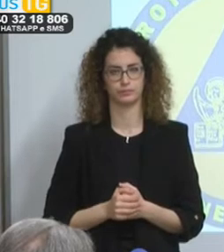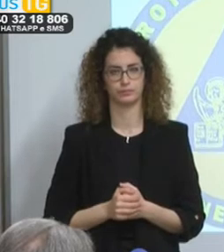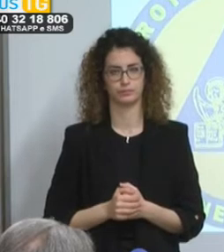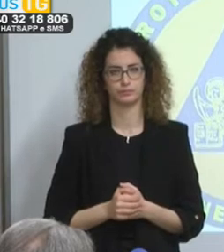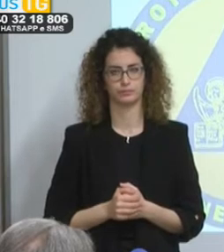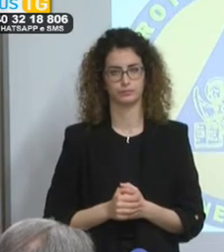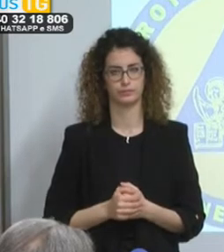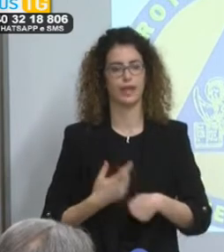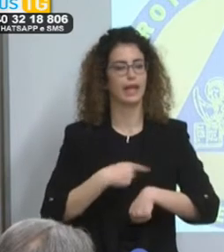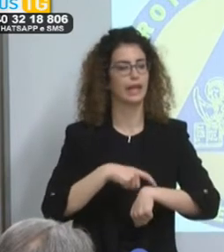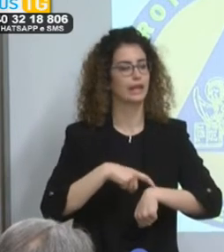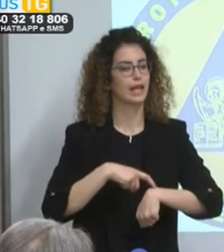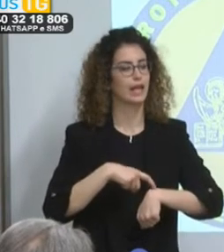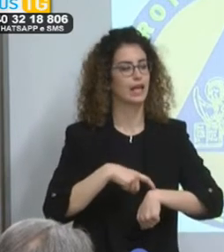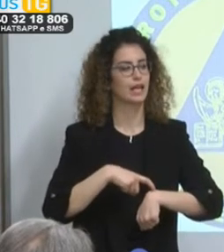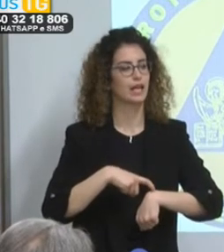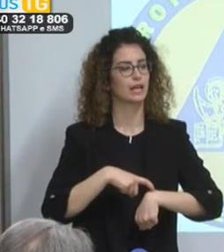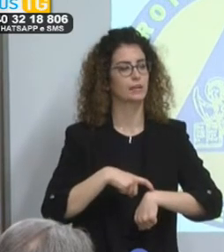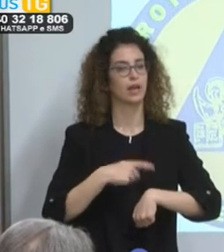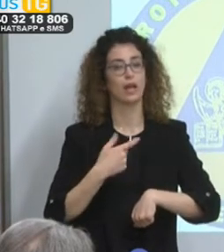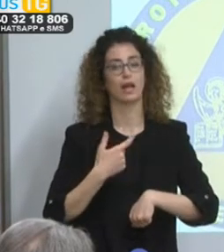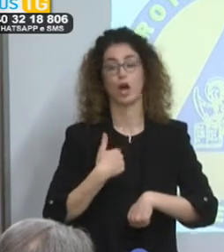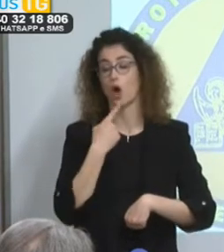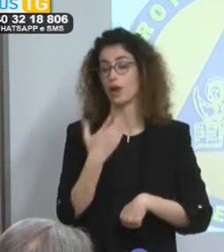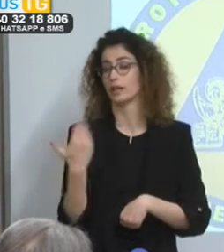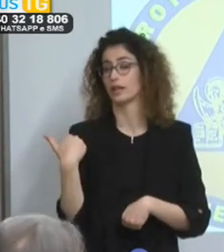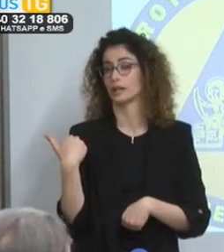E tempi per quello no? Per tale tratta aggredita,